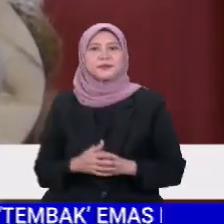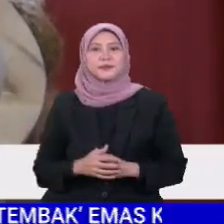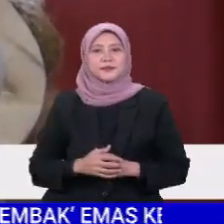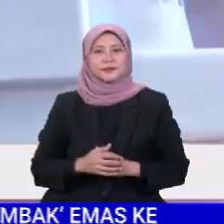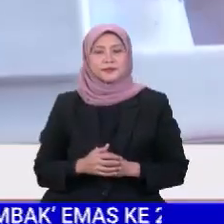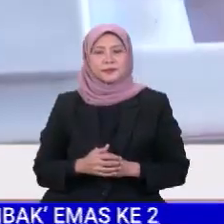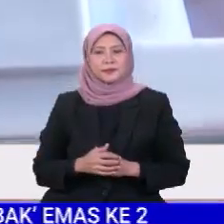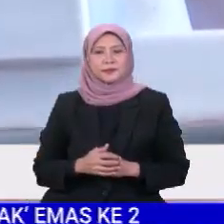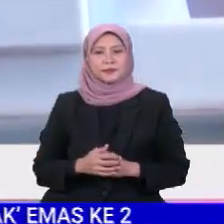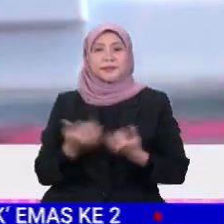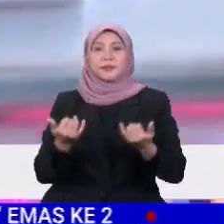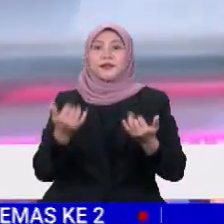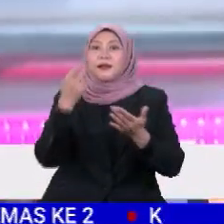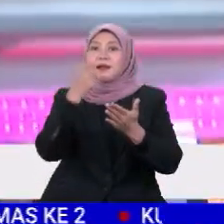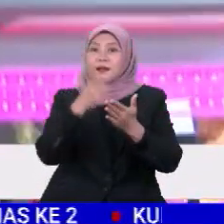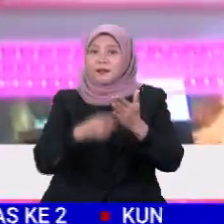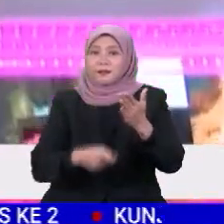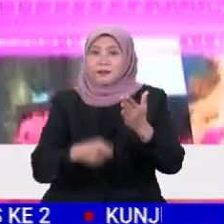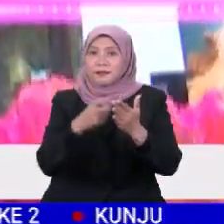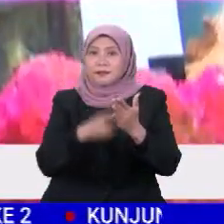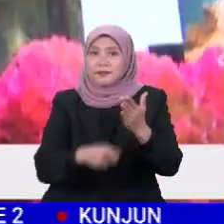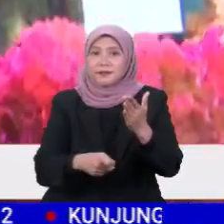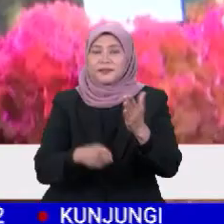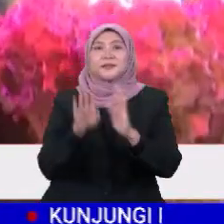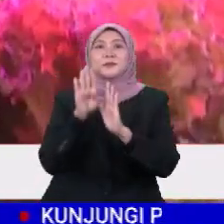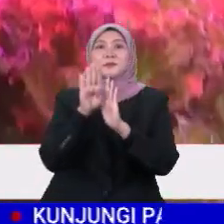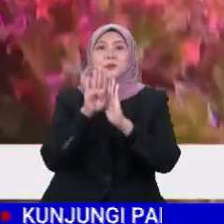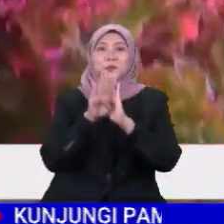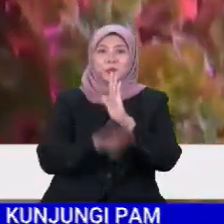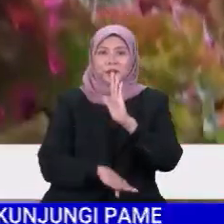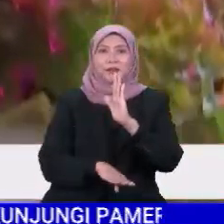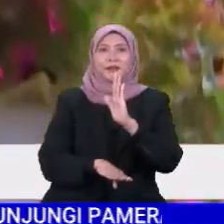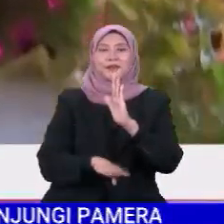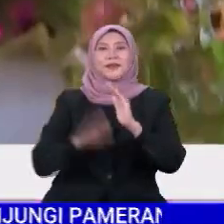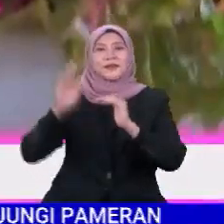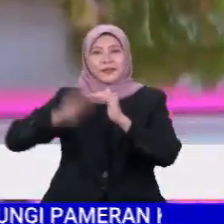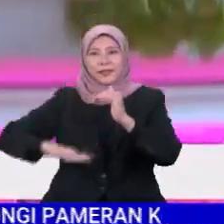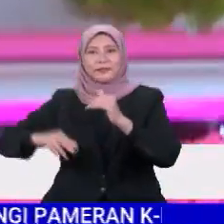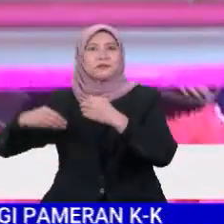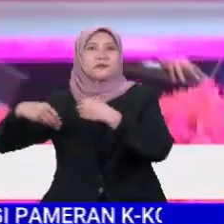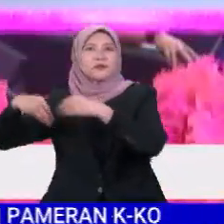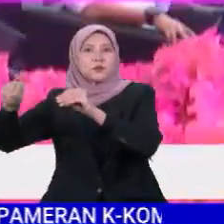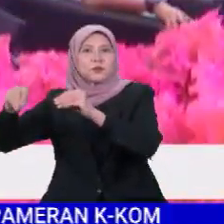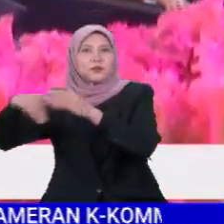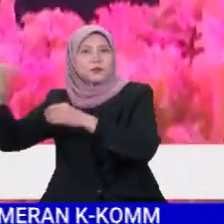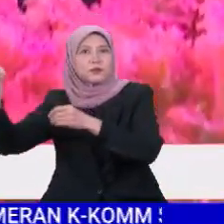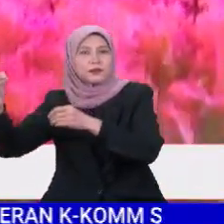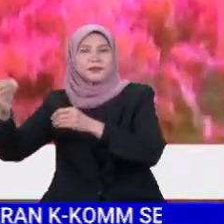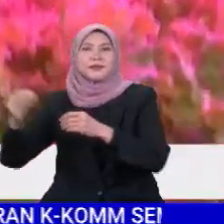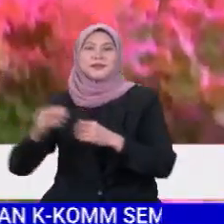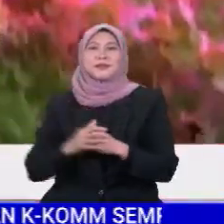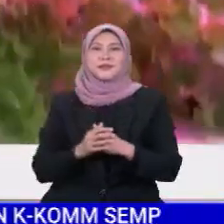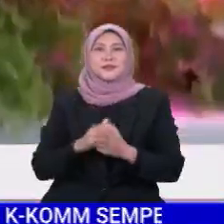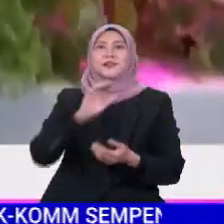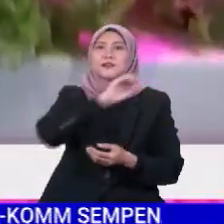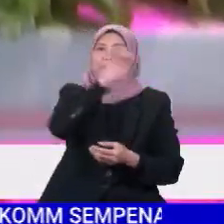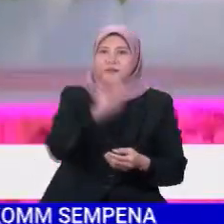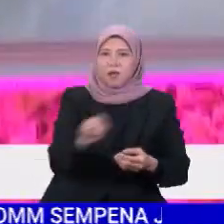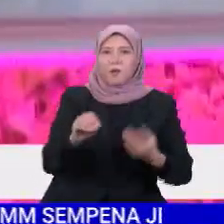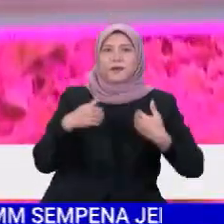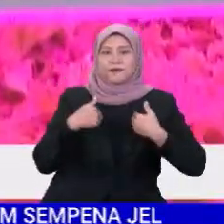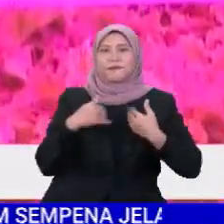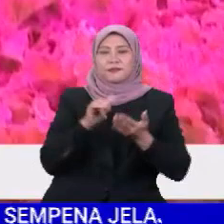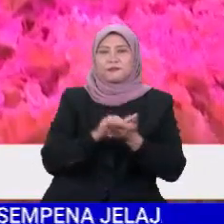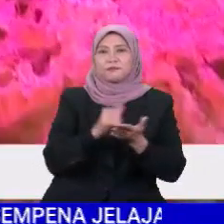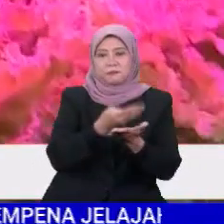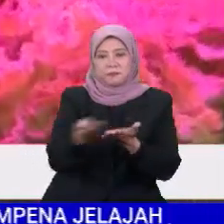pentingnya harga adalah lebih murah daripada market ya, less than 20% daripada di luar sana. Itu yang